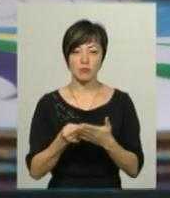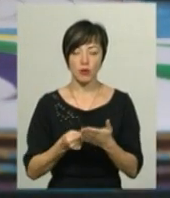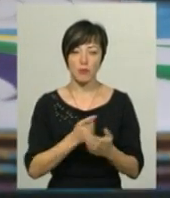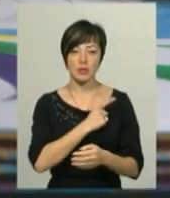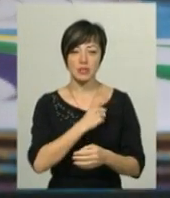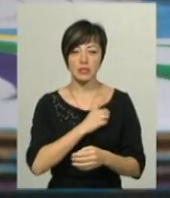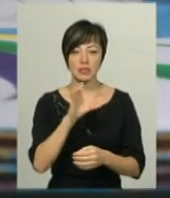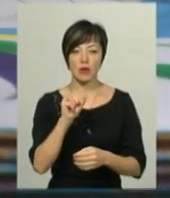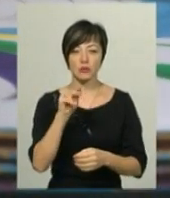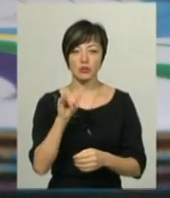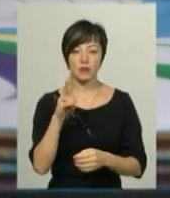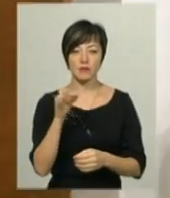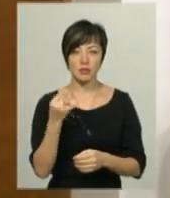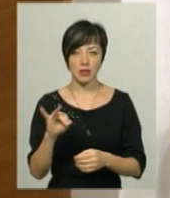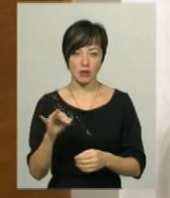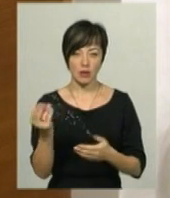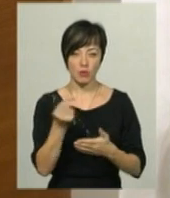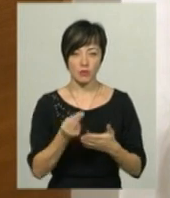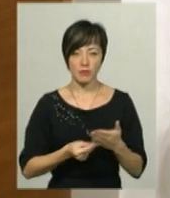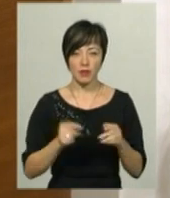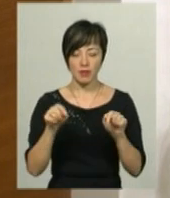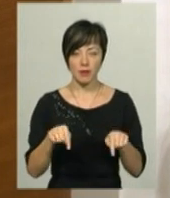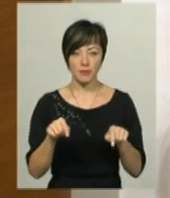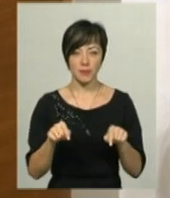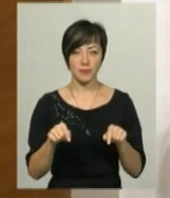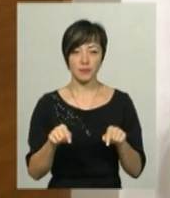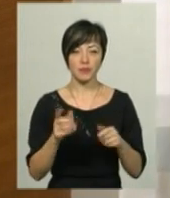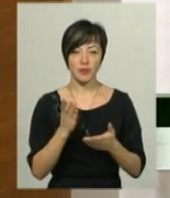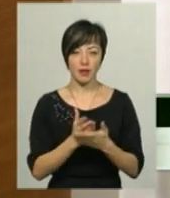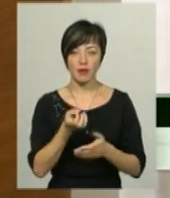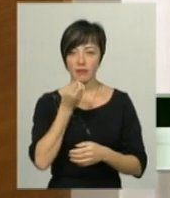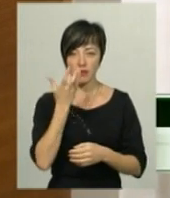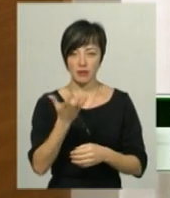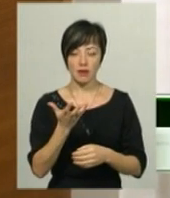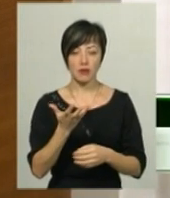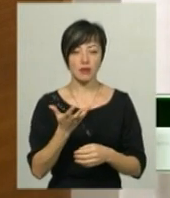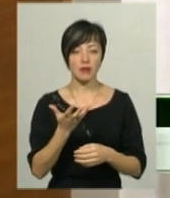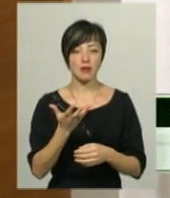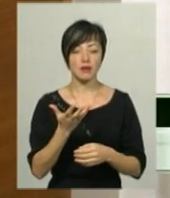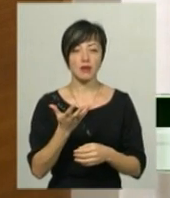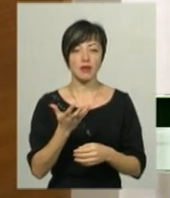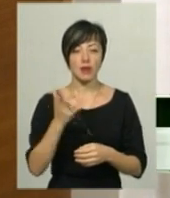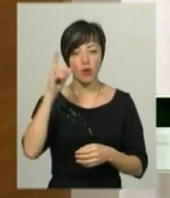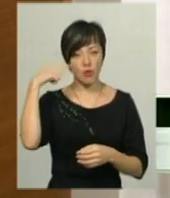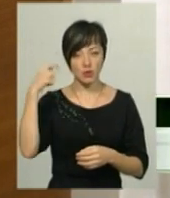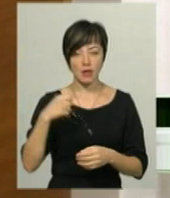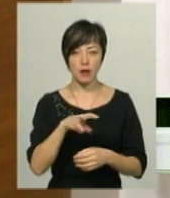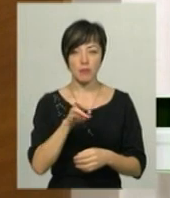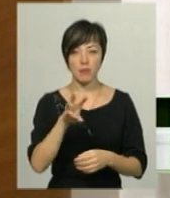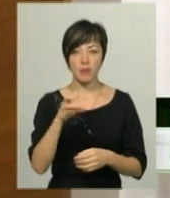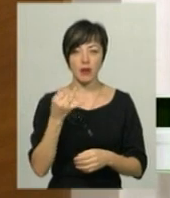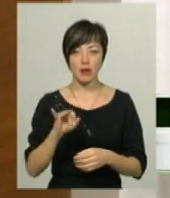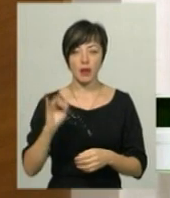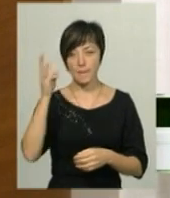майстри самчиківського розпису. На малюнку самчиківський розпис, квітка там розпис і козак Мамай. Тому